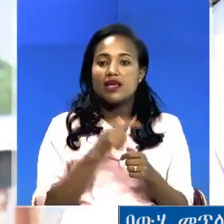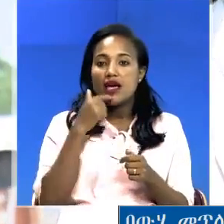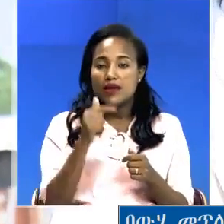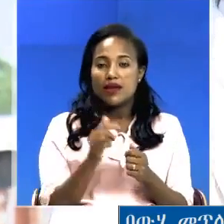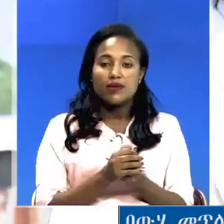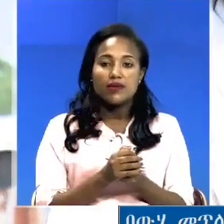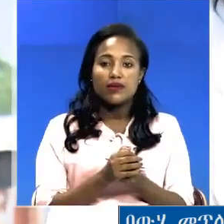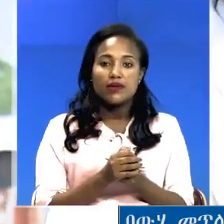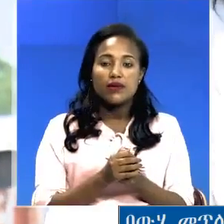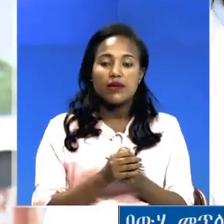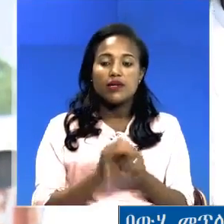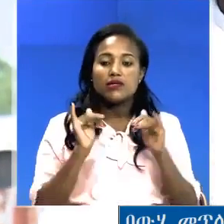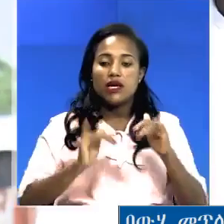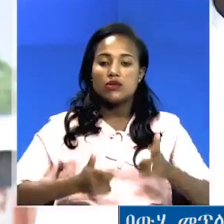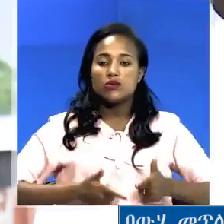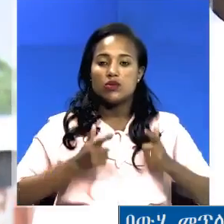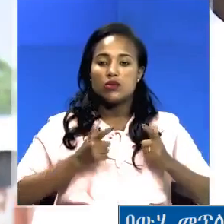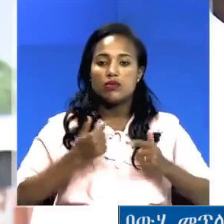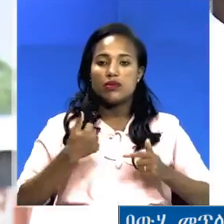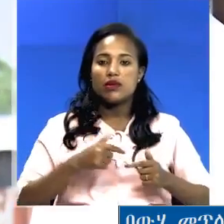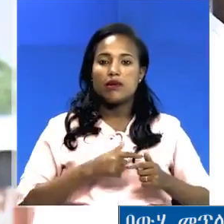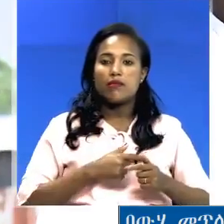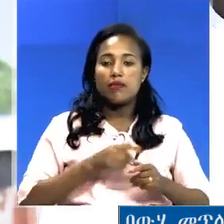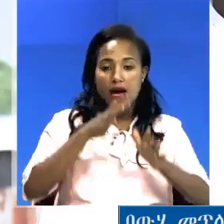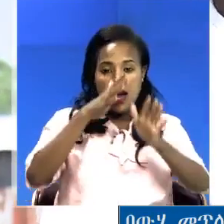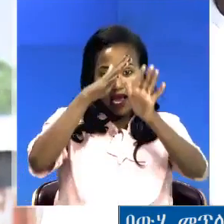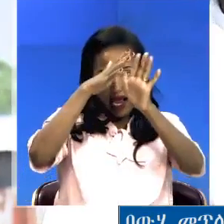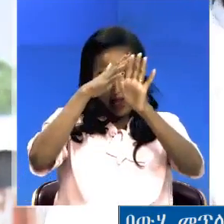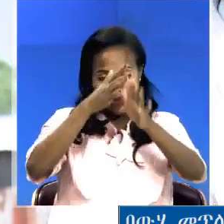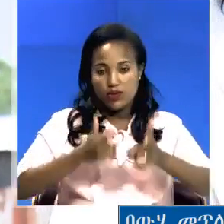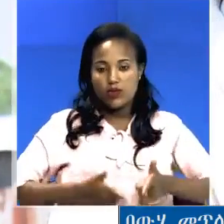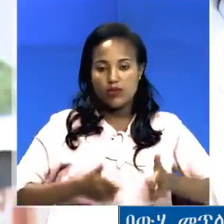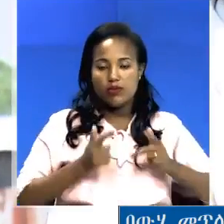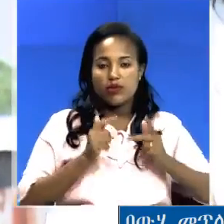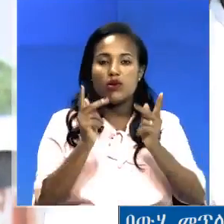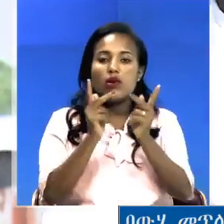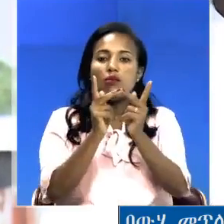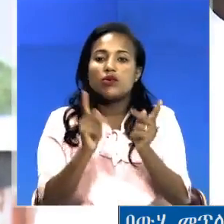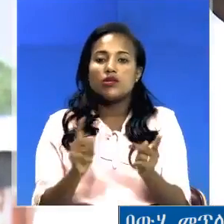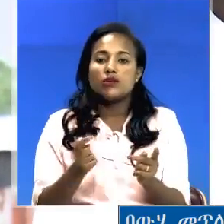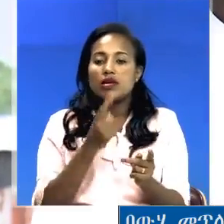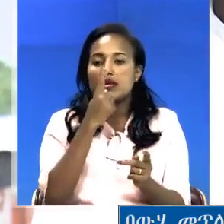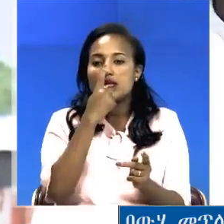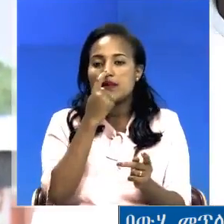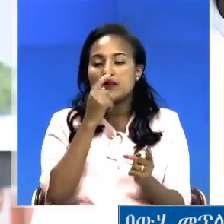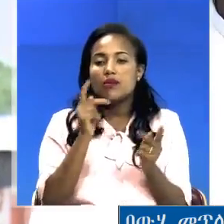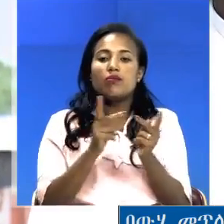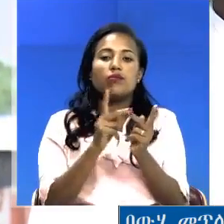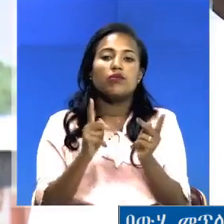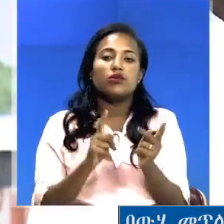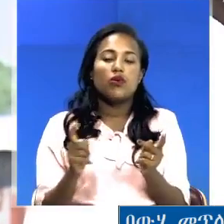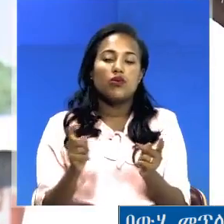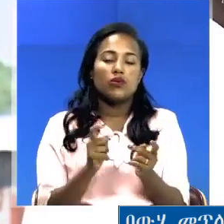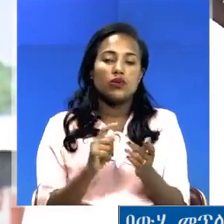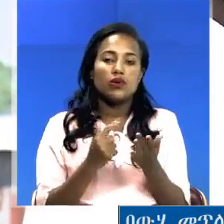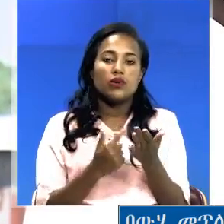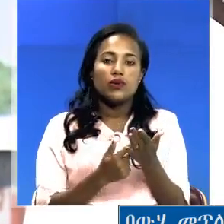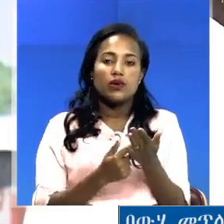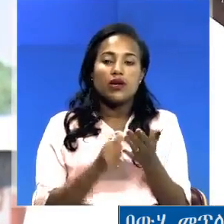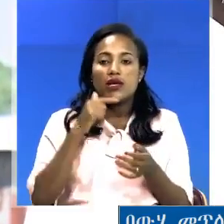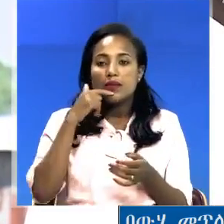ኖርም ስንኖር በእኛም በሃቶ በክማንቶቻችን ምንኖርበት ቦታው ስለሆነ የተለምዶ ቦታው ሆኖ ይሄው